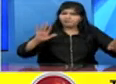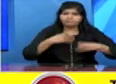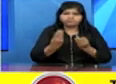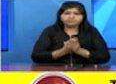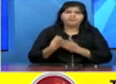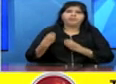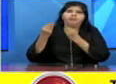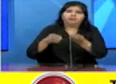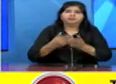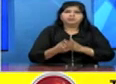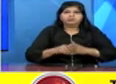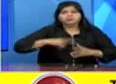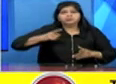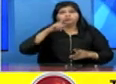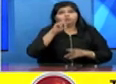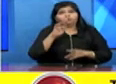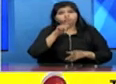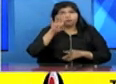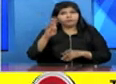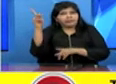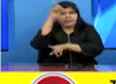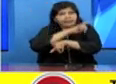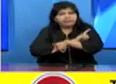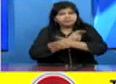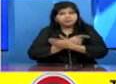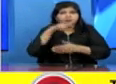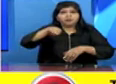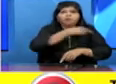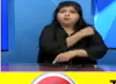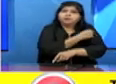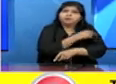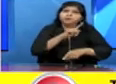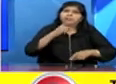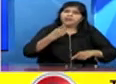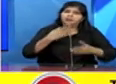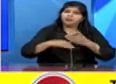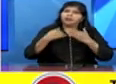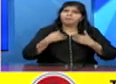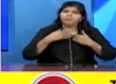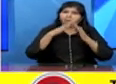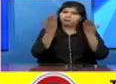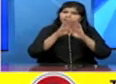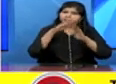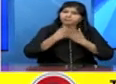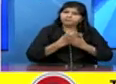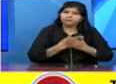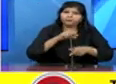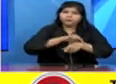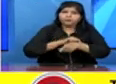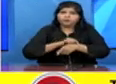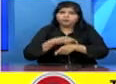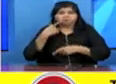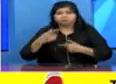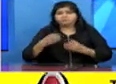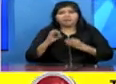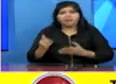हम्म तो सर हम फिर 14 दिन हम्म वहाँ हॉस्पिटल में अकेले रहते थे। हम्म और डॉक्टरों का जहाँ तक बात